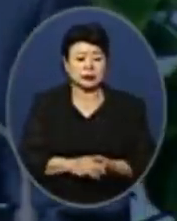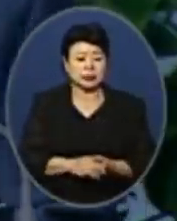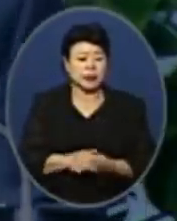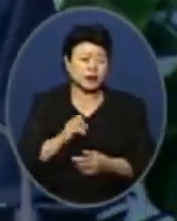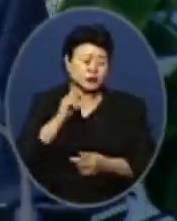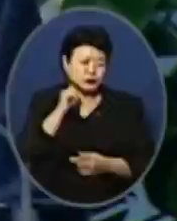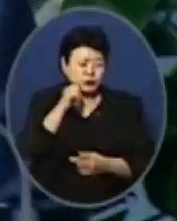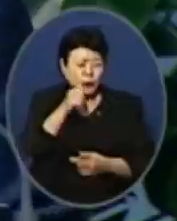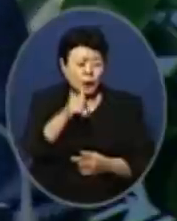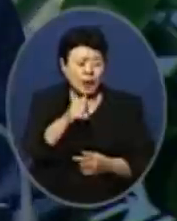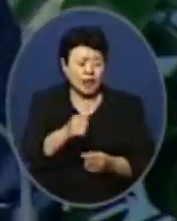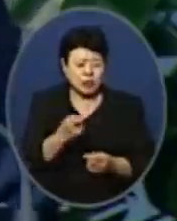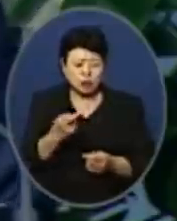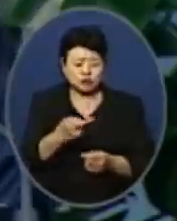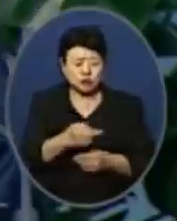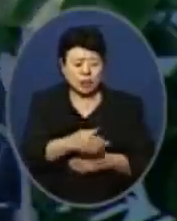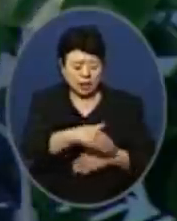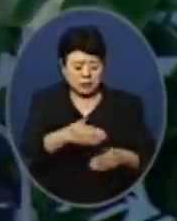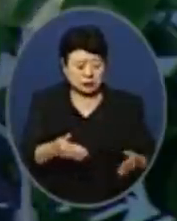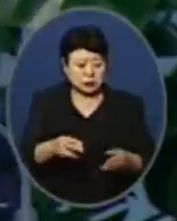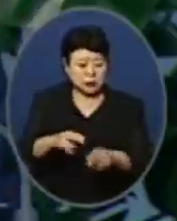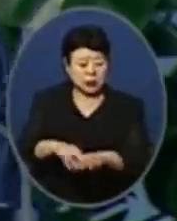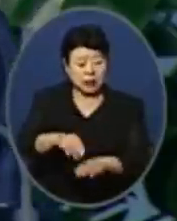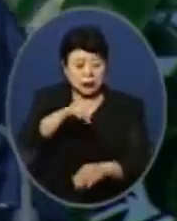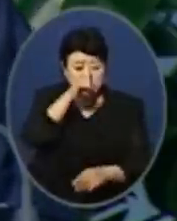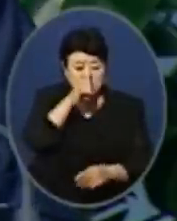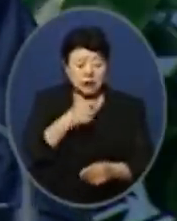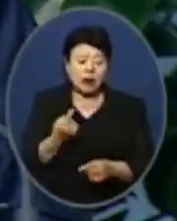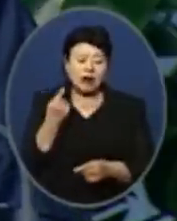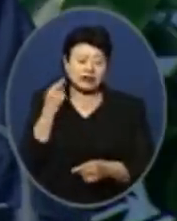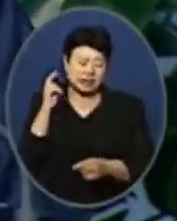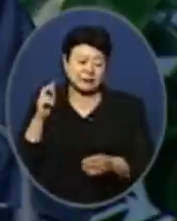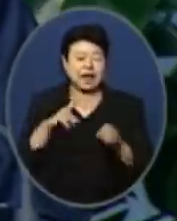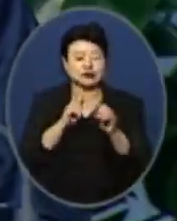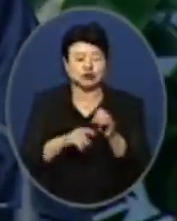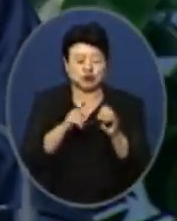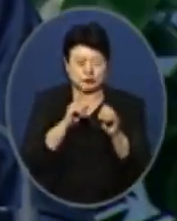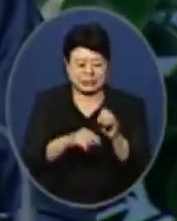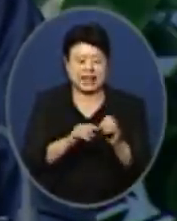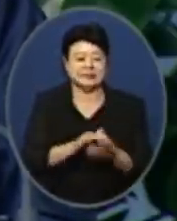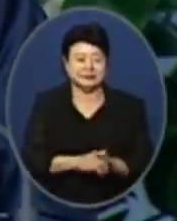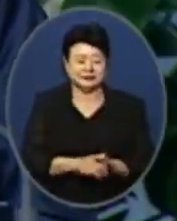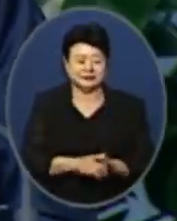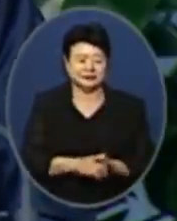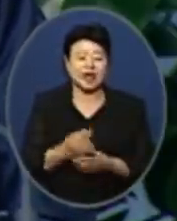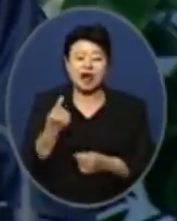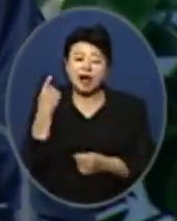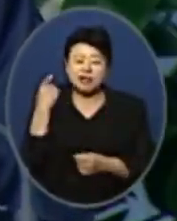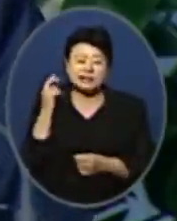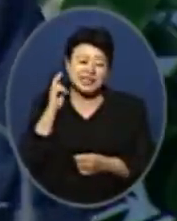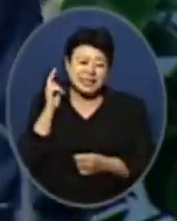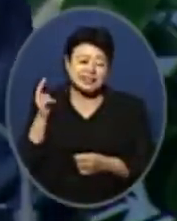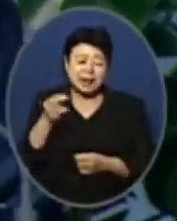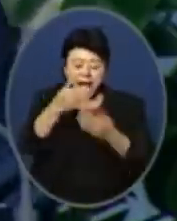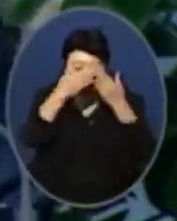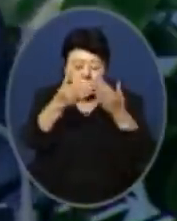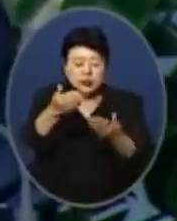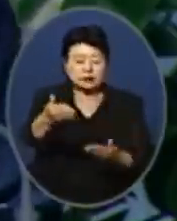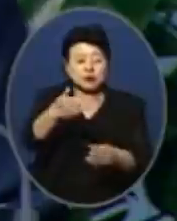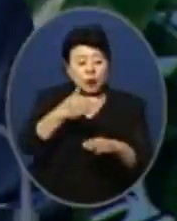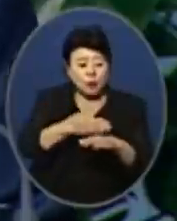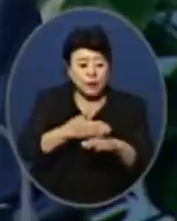초콜릿 12개들은 한 상자가 놓여 있으면서 어저께 이발하고 간 승려가 어제 이발을 공짜로